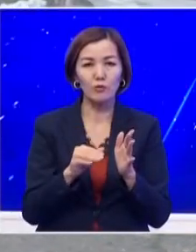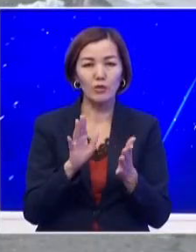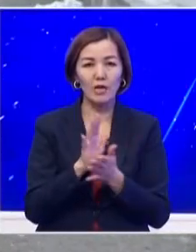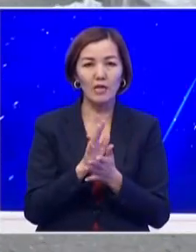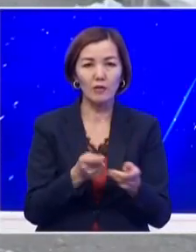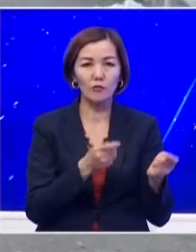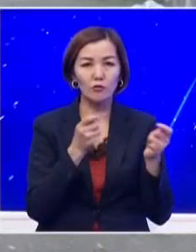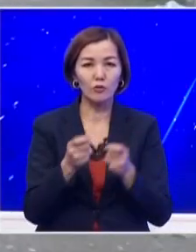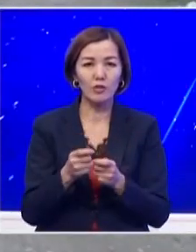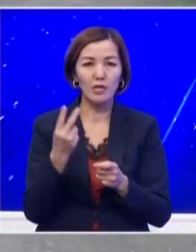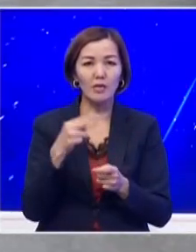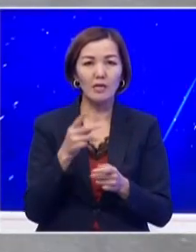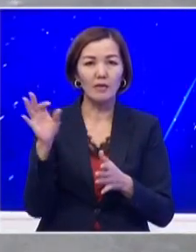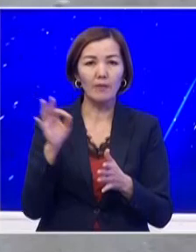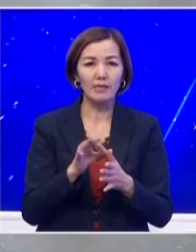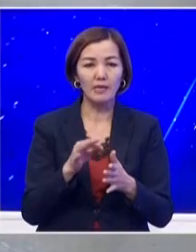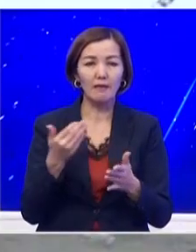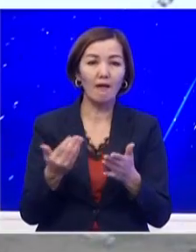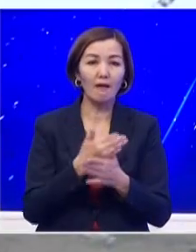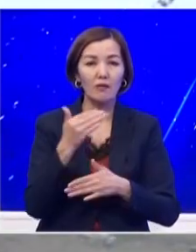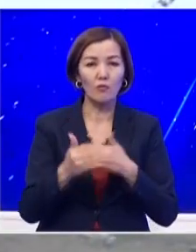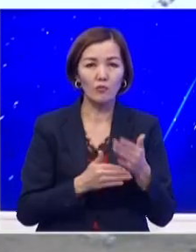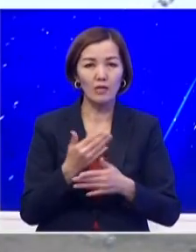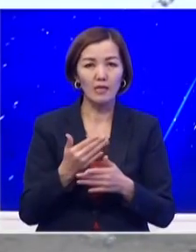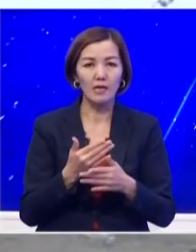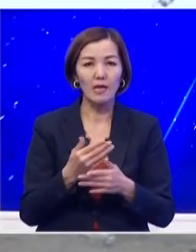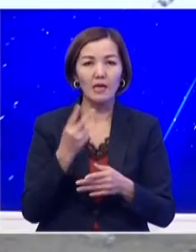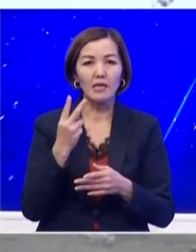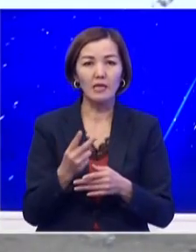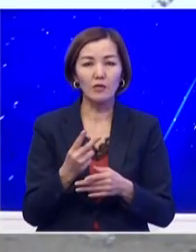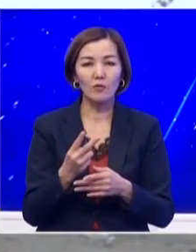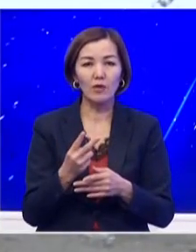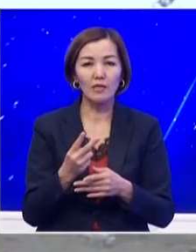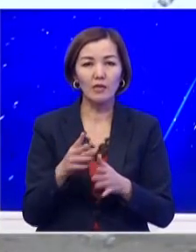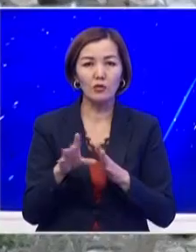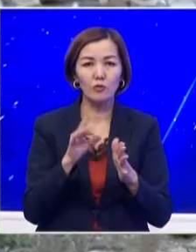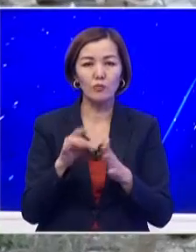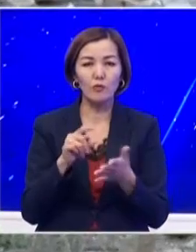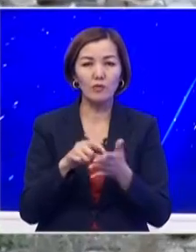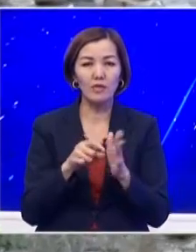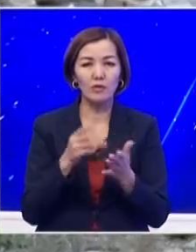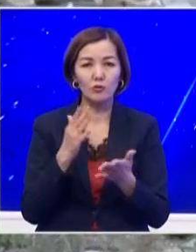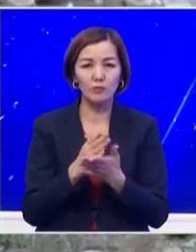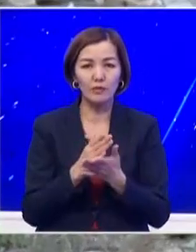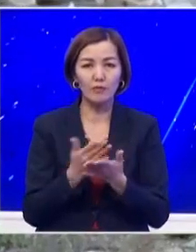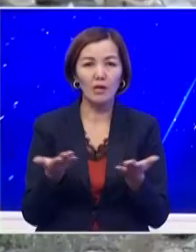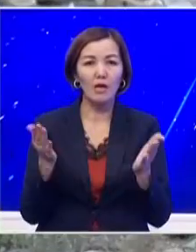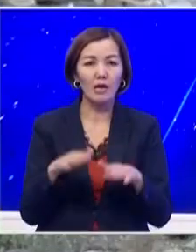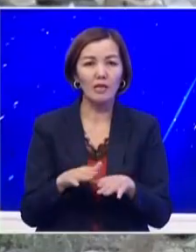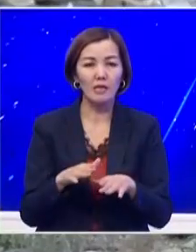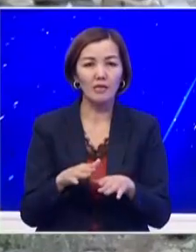келіп түседі. Соның небәрі 22% ғана қайта өңделеді. Яғни тек екеуінде ғана сұрыптау цехі жұмыс істеп